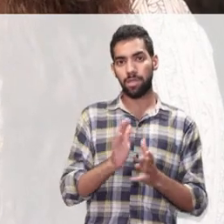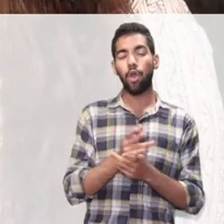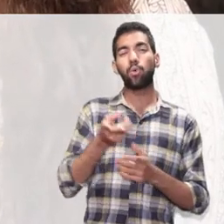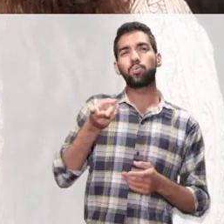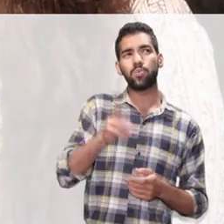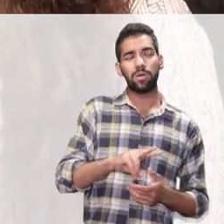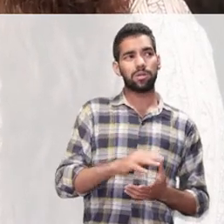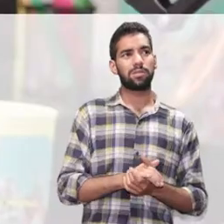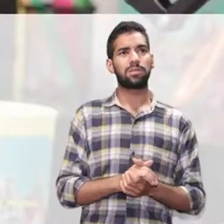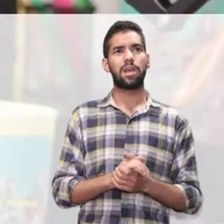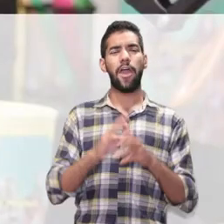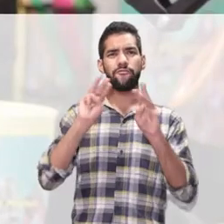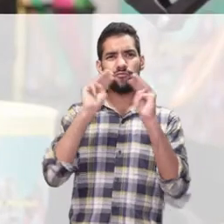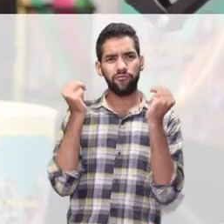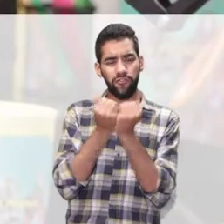वे